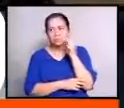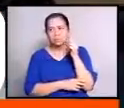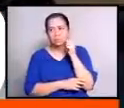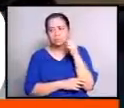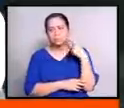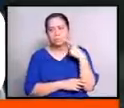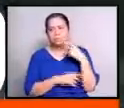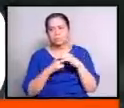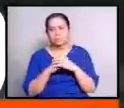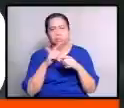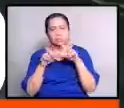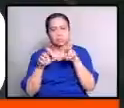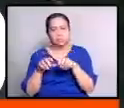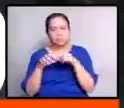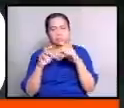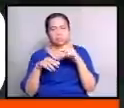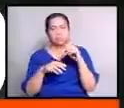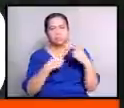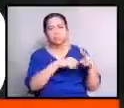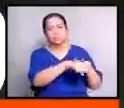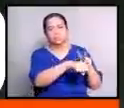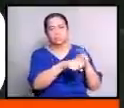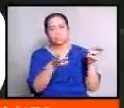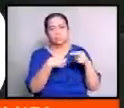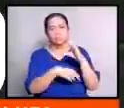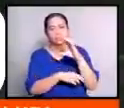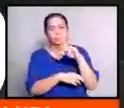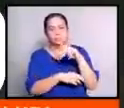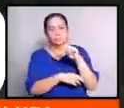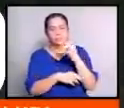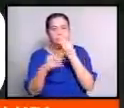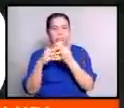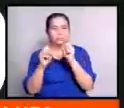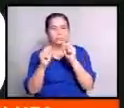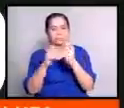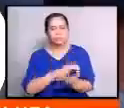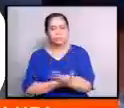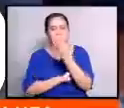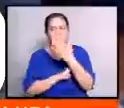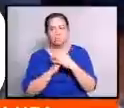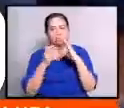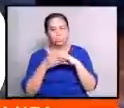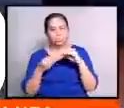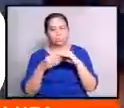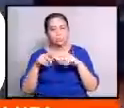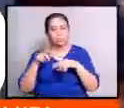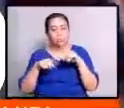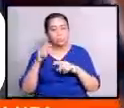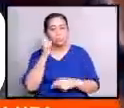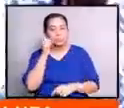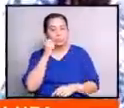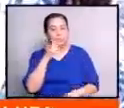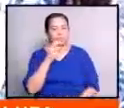May Prementil nang matagpuan sa isang storage room sa Barangay Kupang, Muntinlupa City, Sabado ng umaga. Kwento ng kaibigan ni Sheva